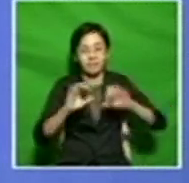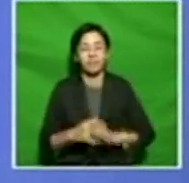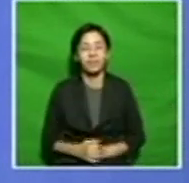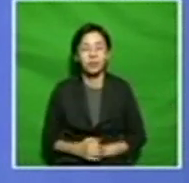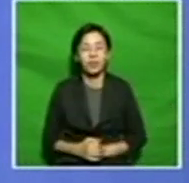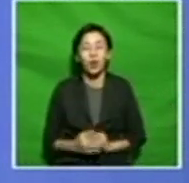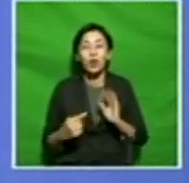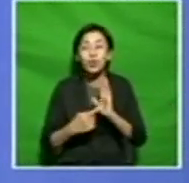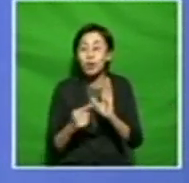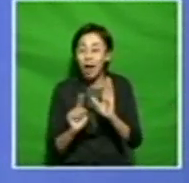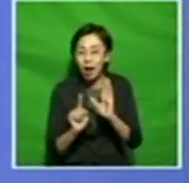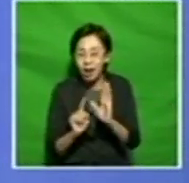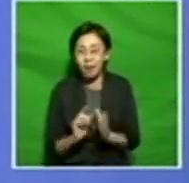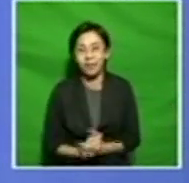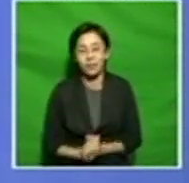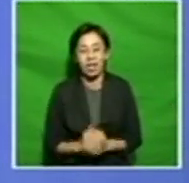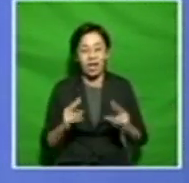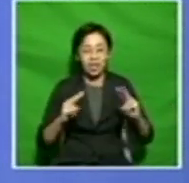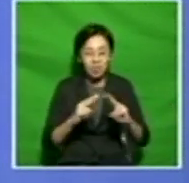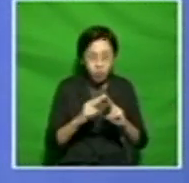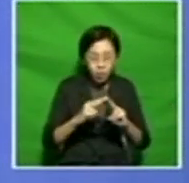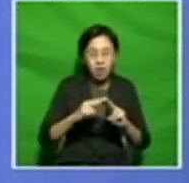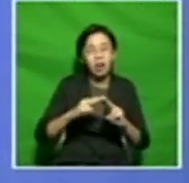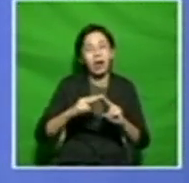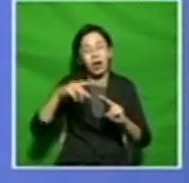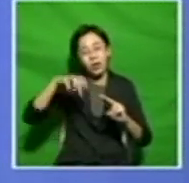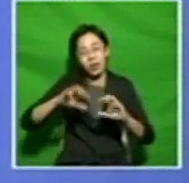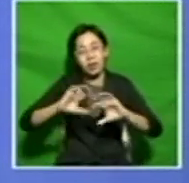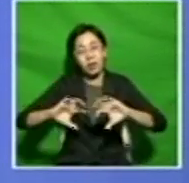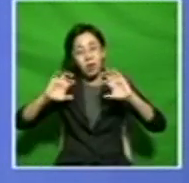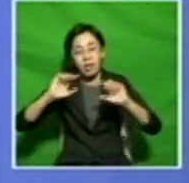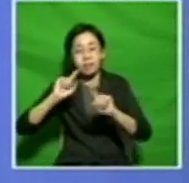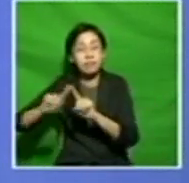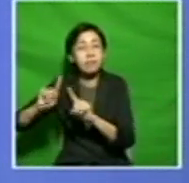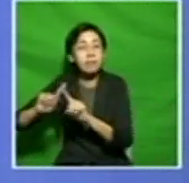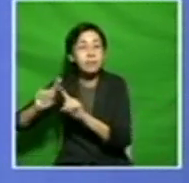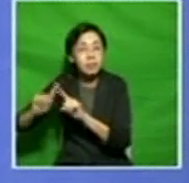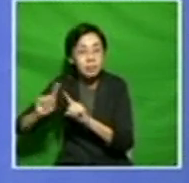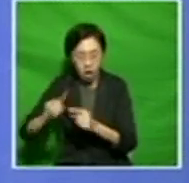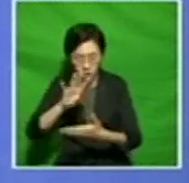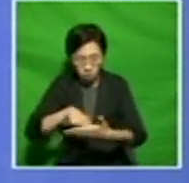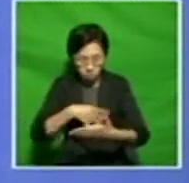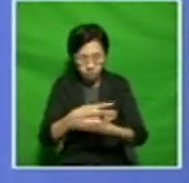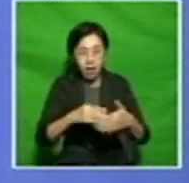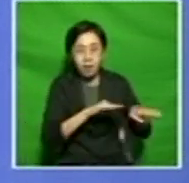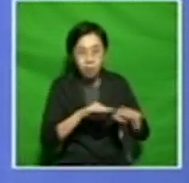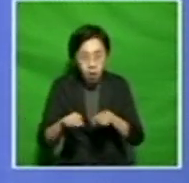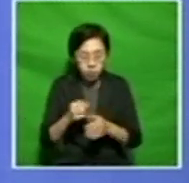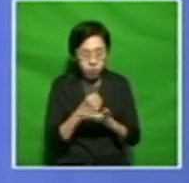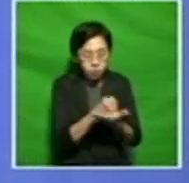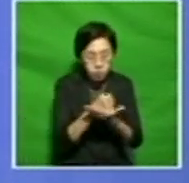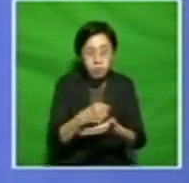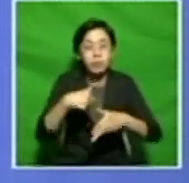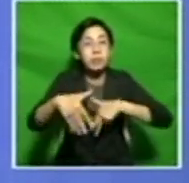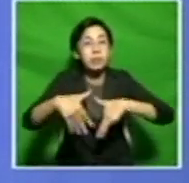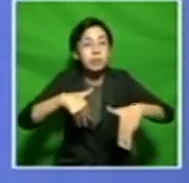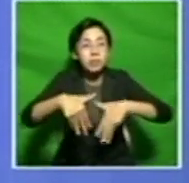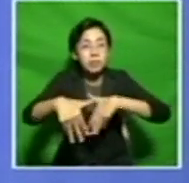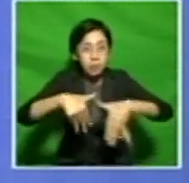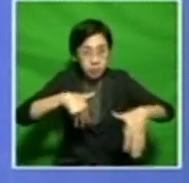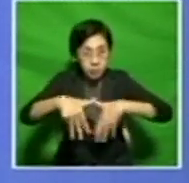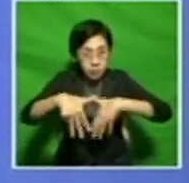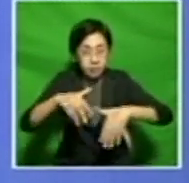ช่นให้กระทรวงทบวงกรมหน่วยงานของรัฐเตรียมมาตรการช่วยเหลือประชาชน